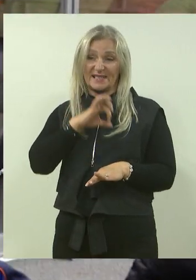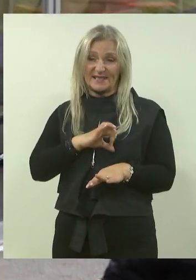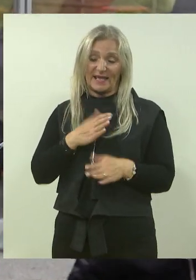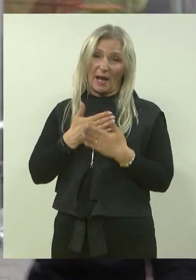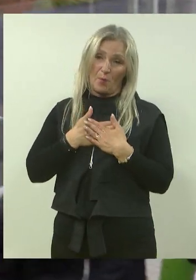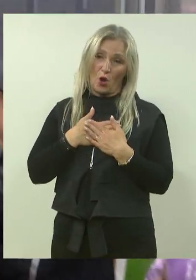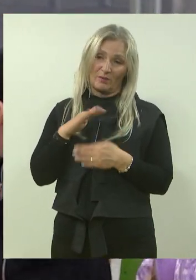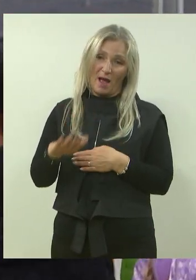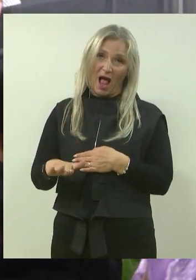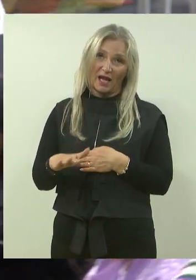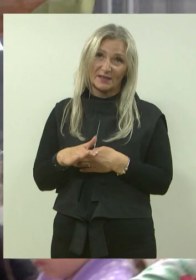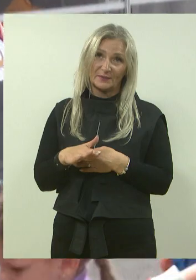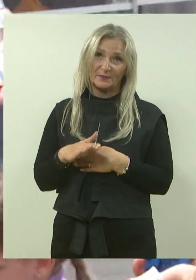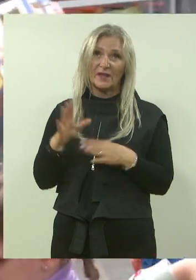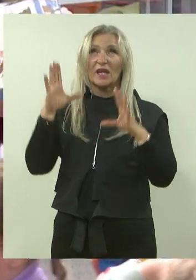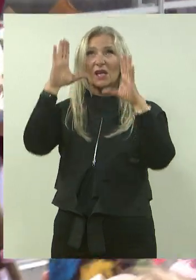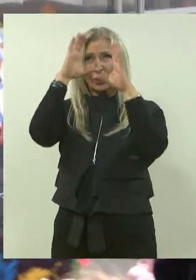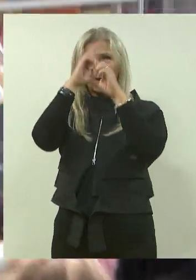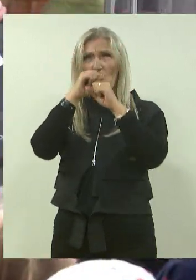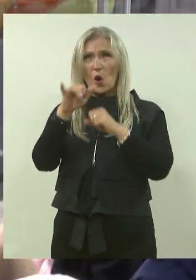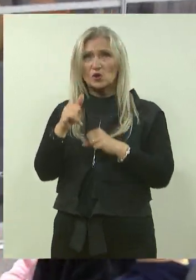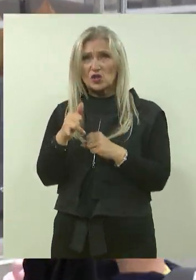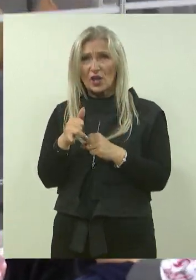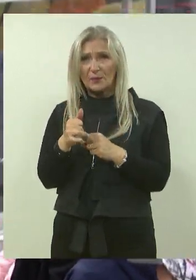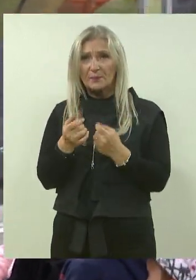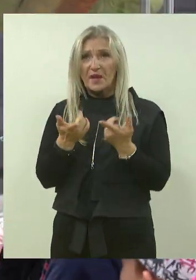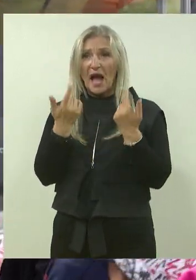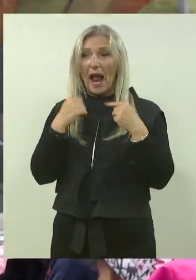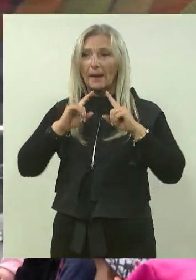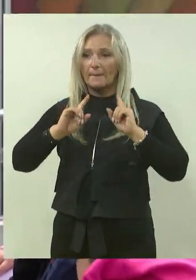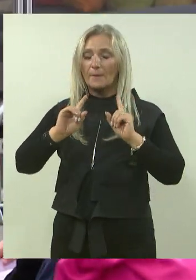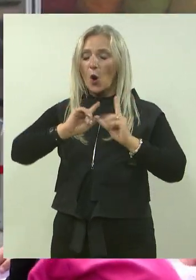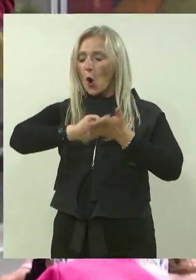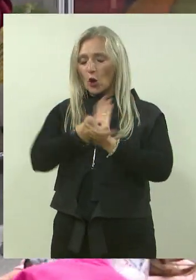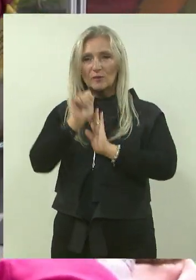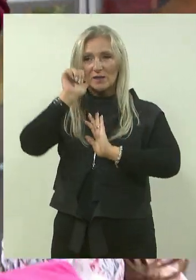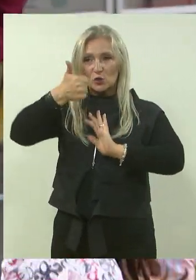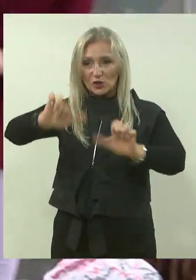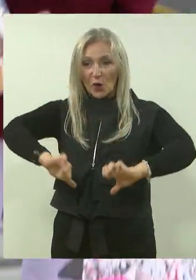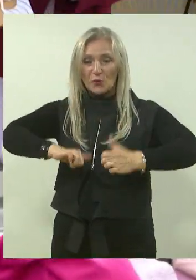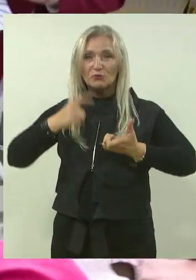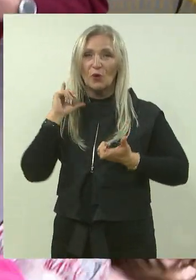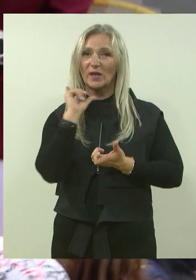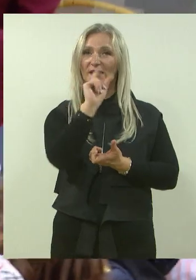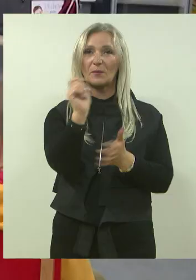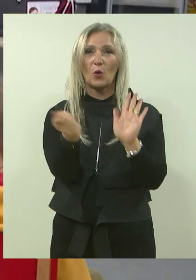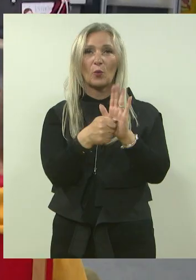moj mali, kmica je ve, al mam zutra vjutre po biciklina se